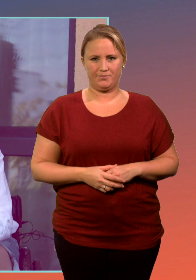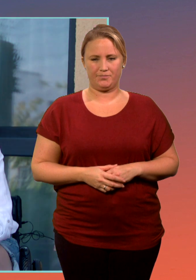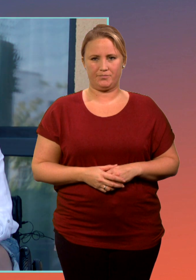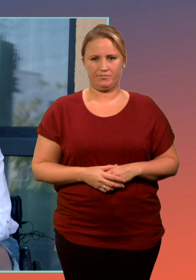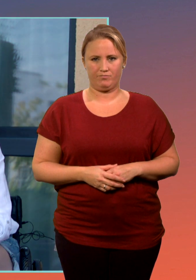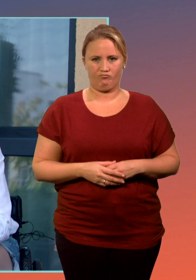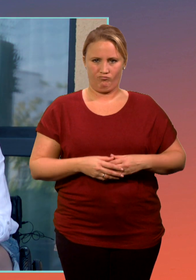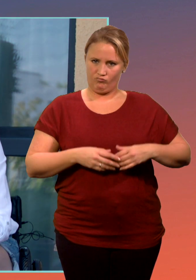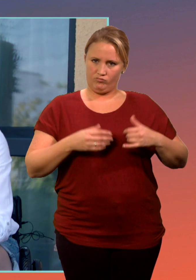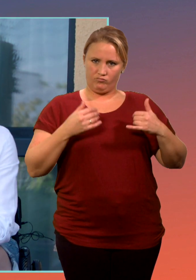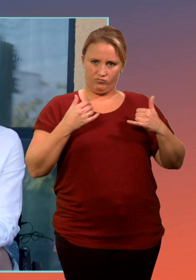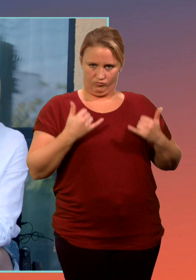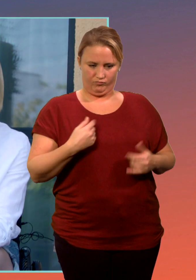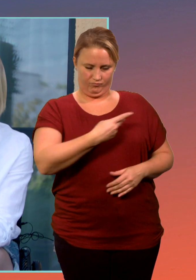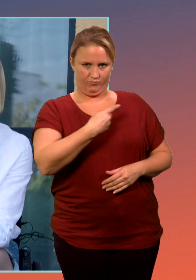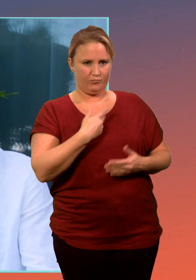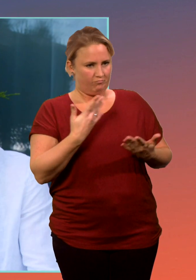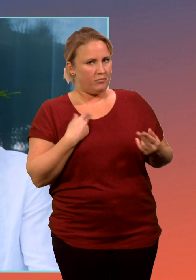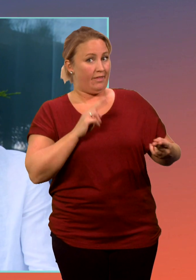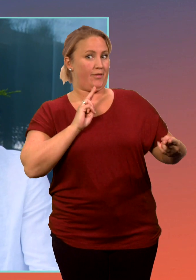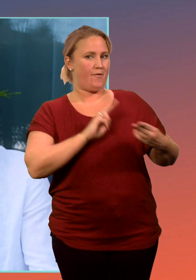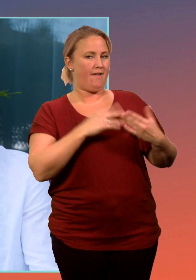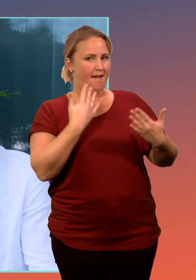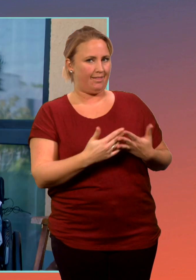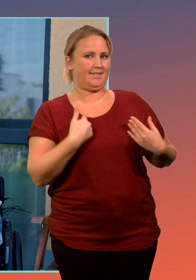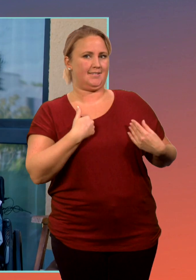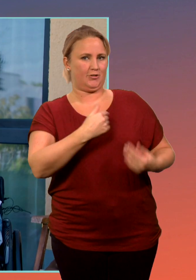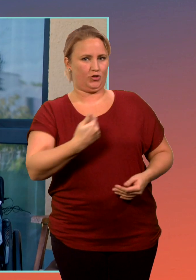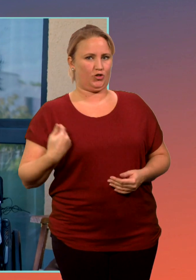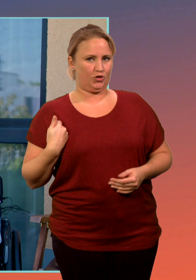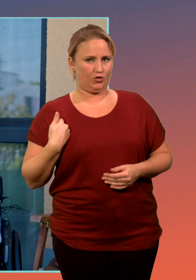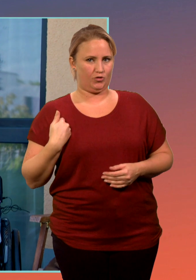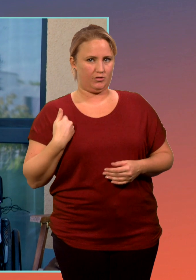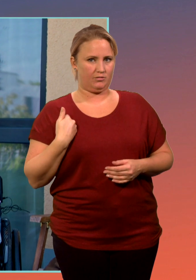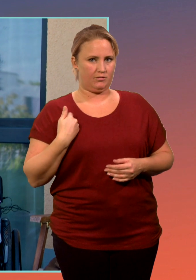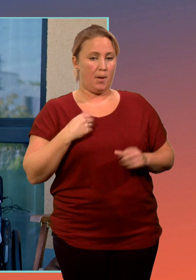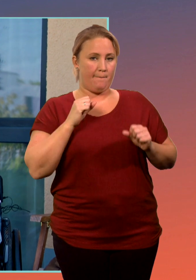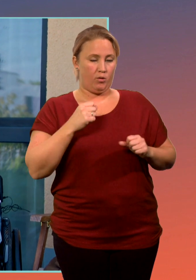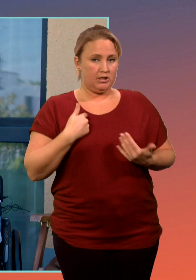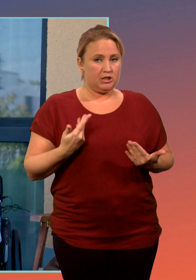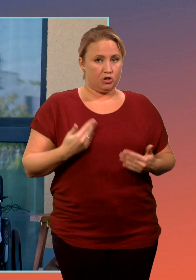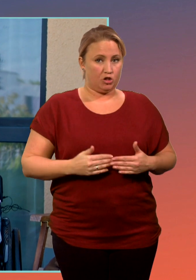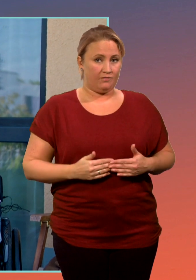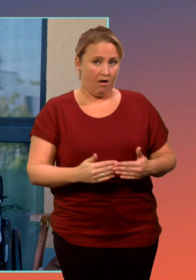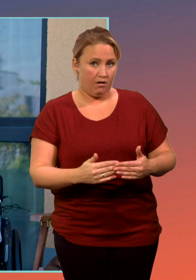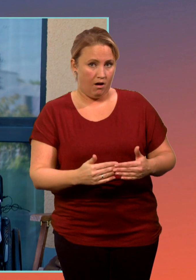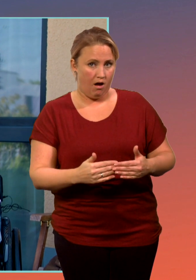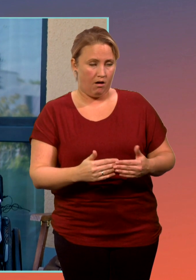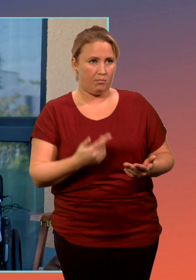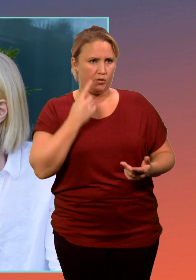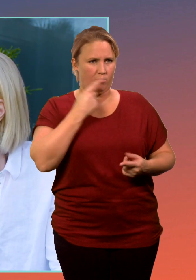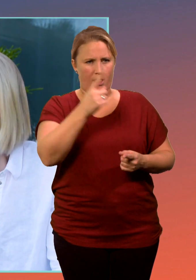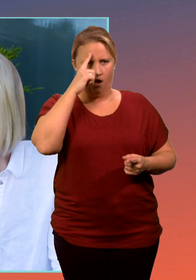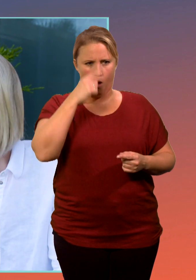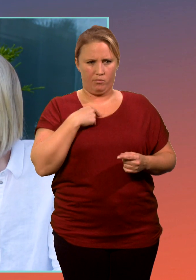Jetzt, wo wir uns ja doch überraschenderweise gefunden haben, ist es halt jetzt so, dass ich darüber nachgedacht habe, dass ich wahrscheinlich schwanger bin. Weil sonst würde man natürlich nicht